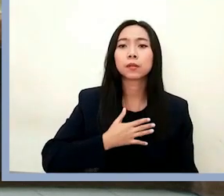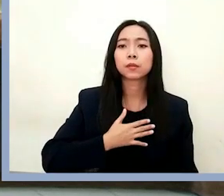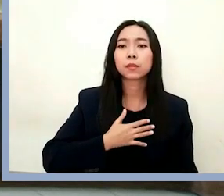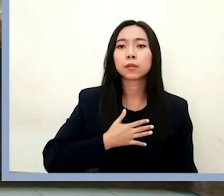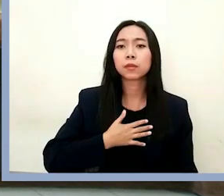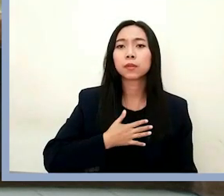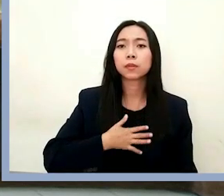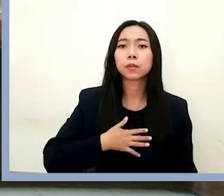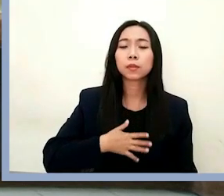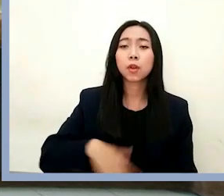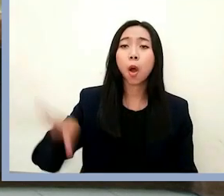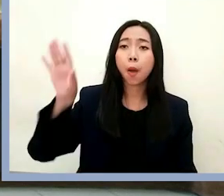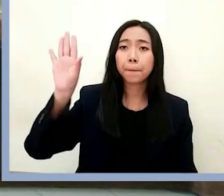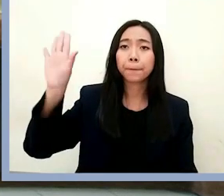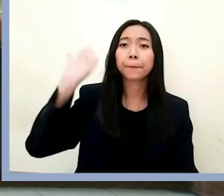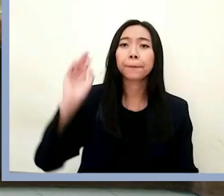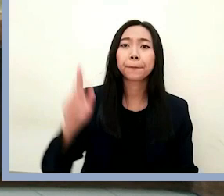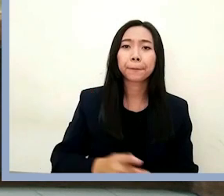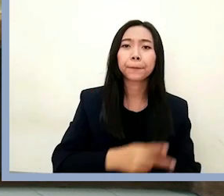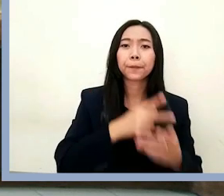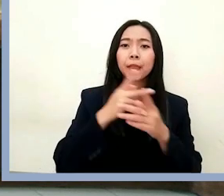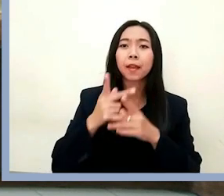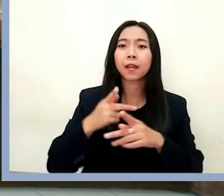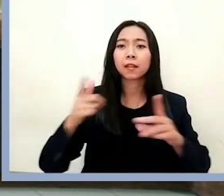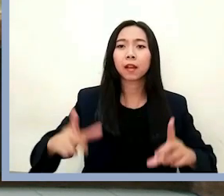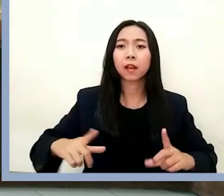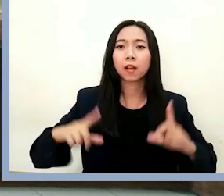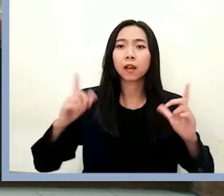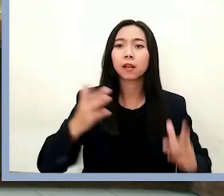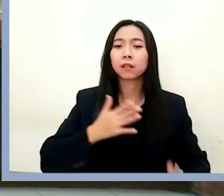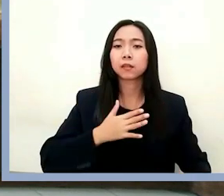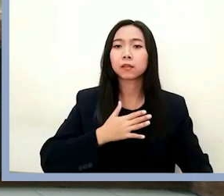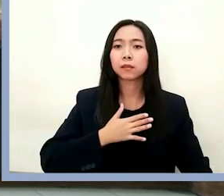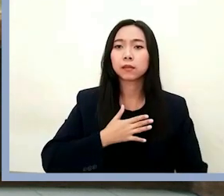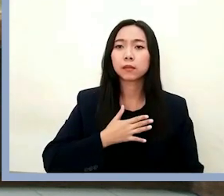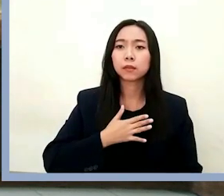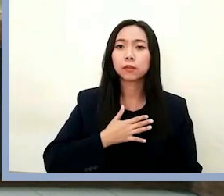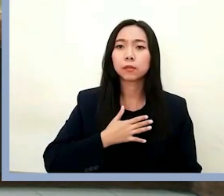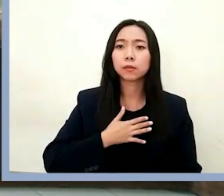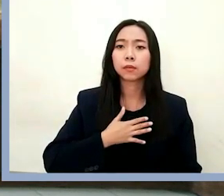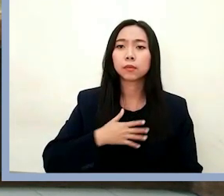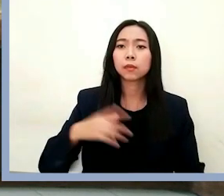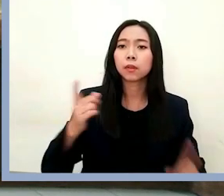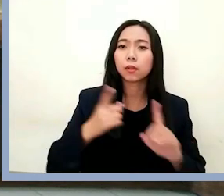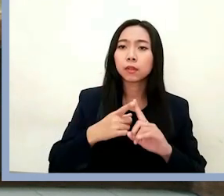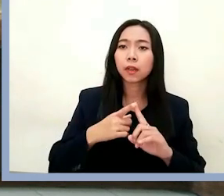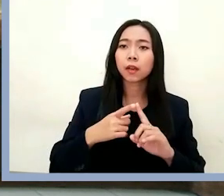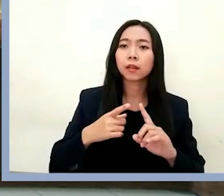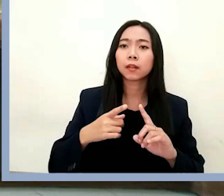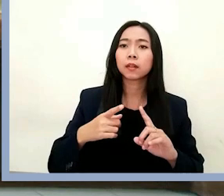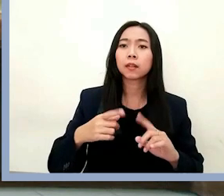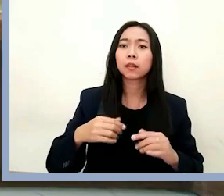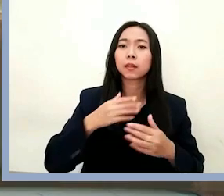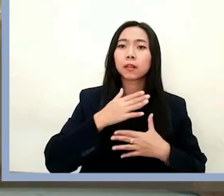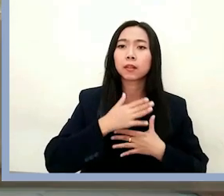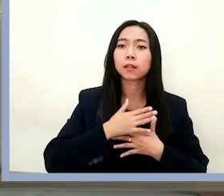terlindunganku Kau jaga hidupku dari